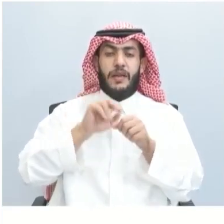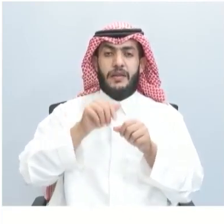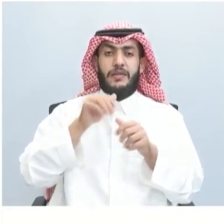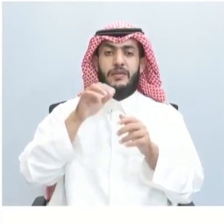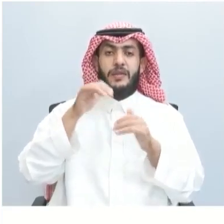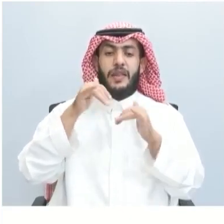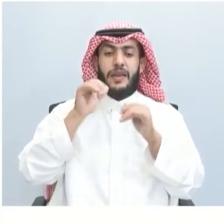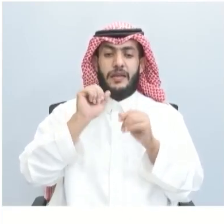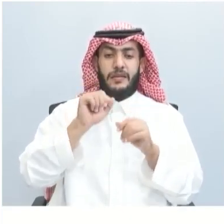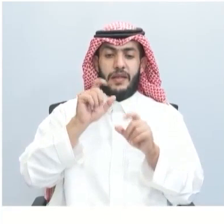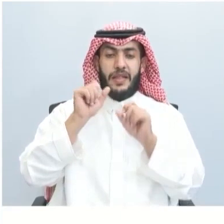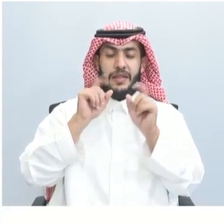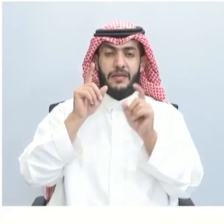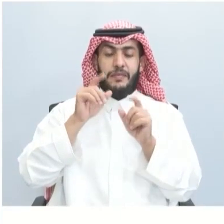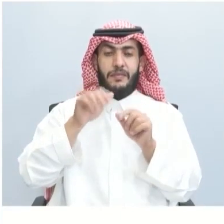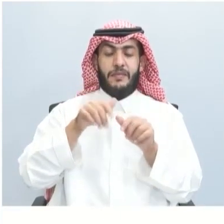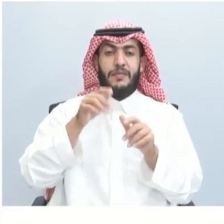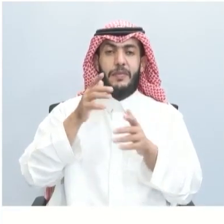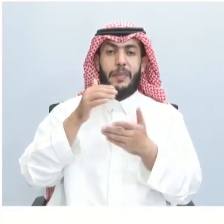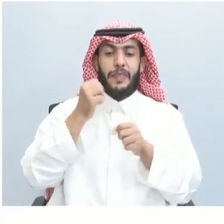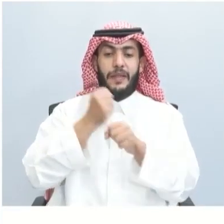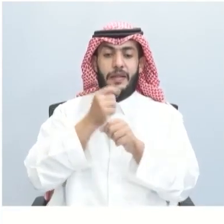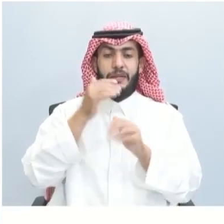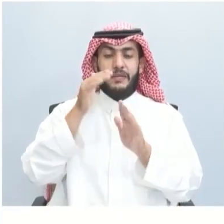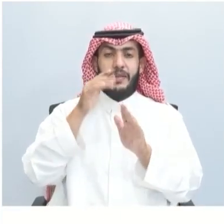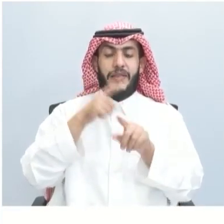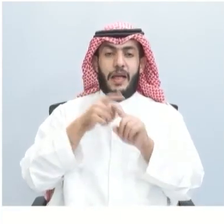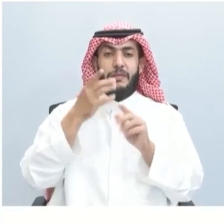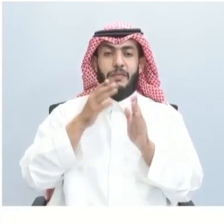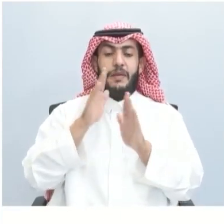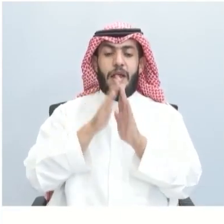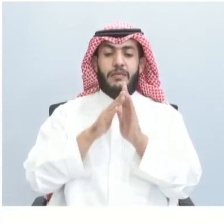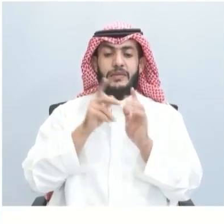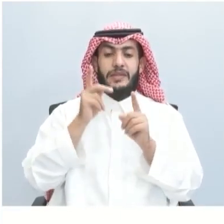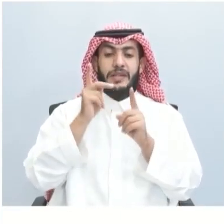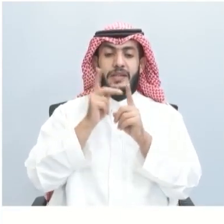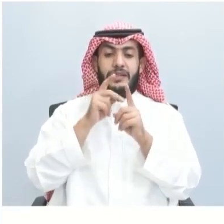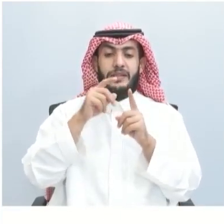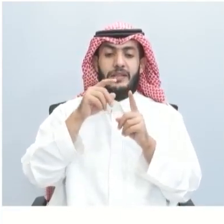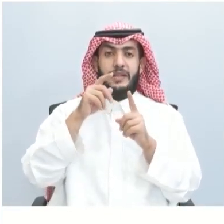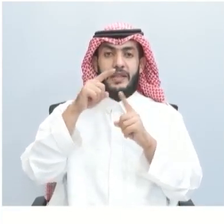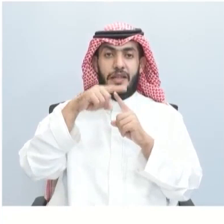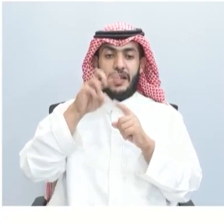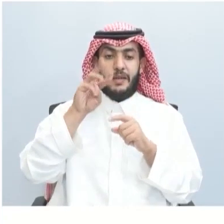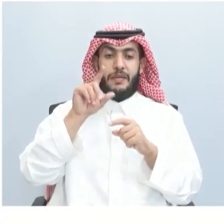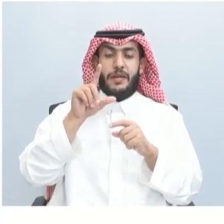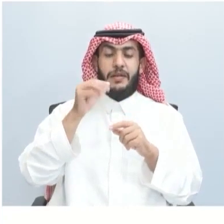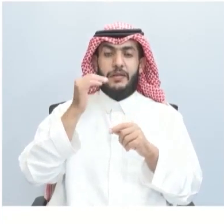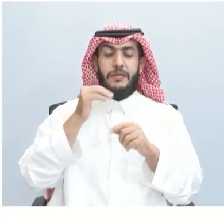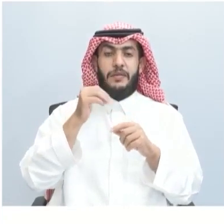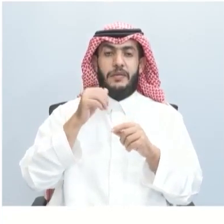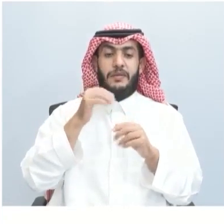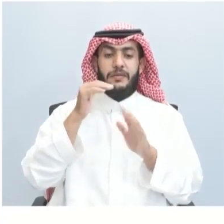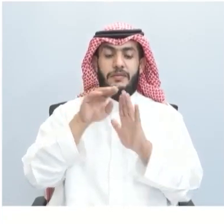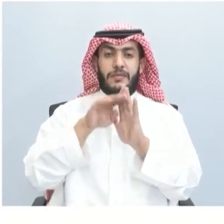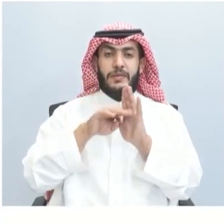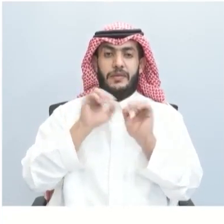الى الخادم فالخادم مسؤول عن تحميل جزء من صفحه الكترونيه اش تي ام ال فقط ويتم التعامل مع كل شيء اخر بواسطه